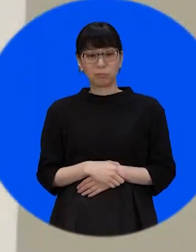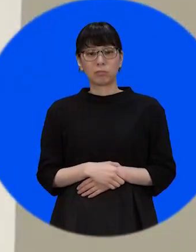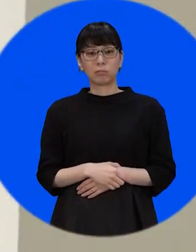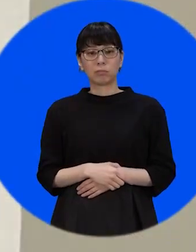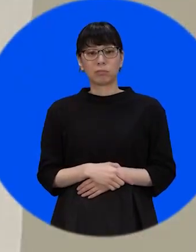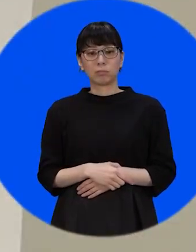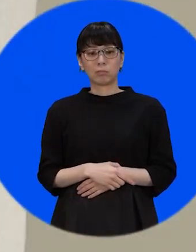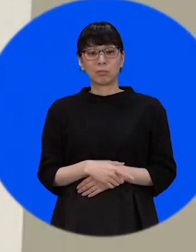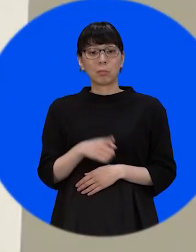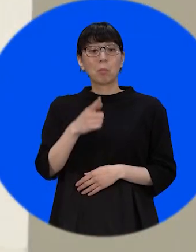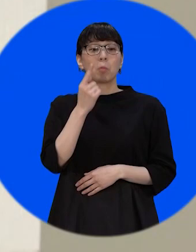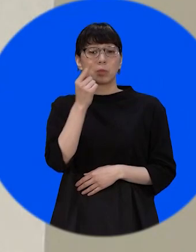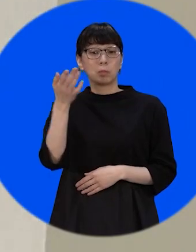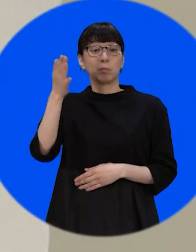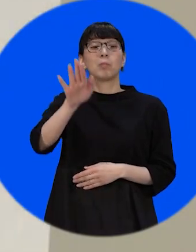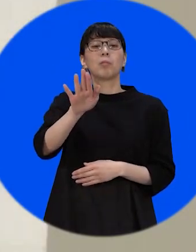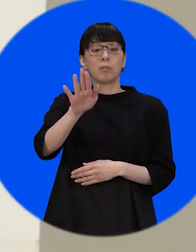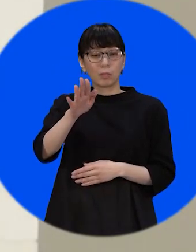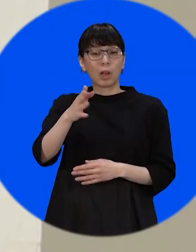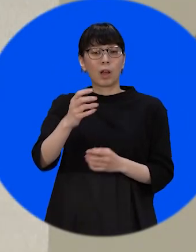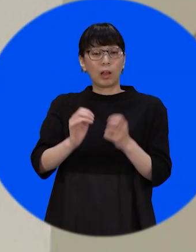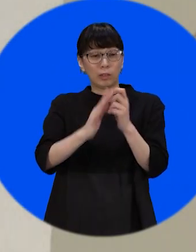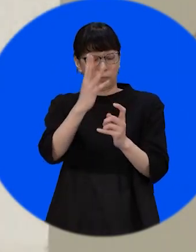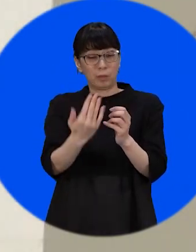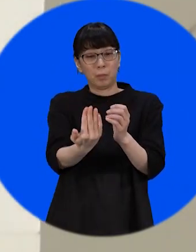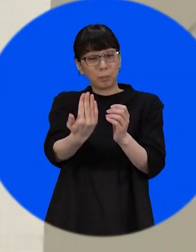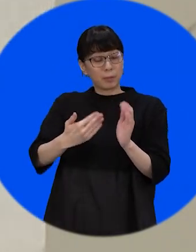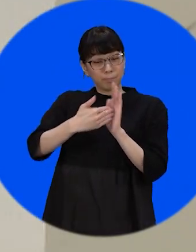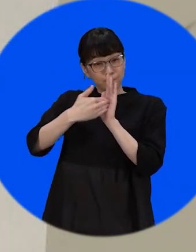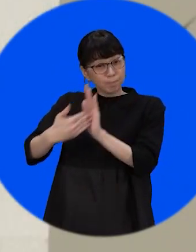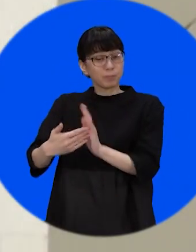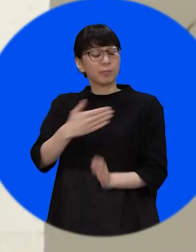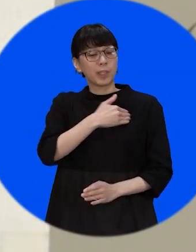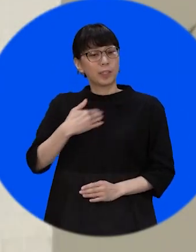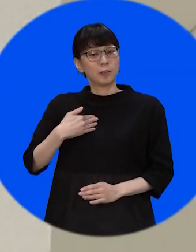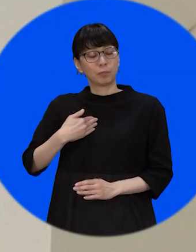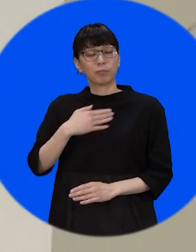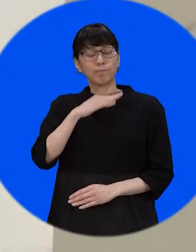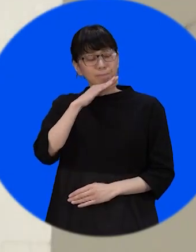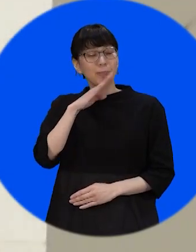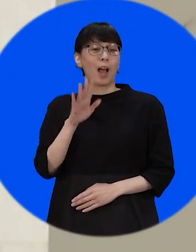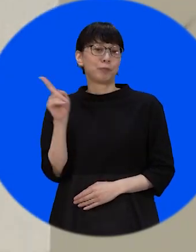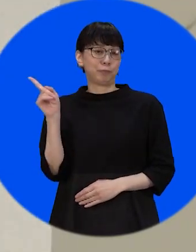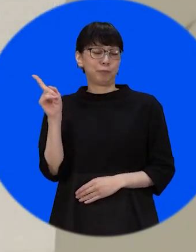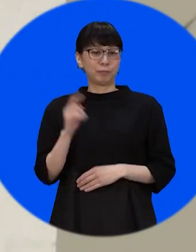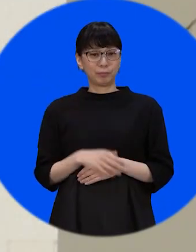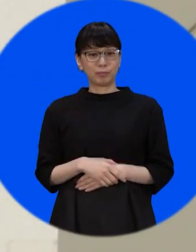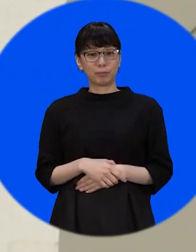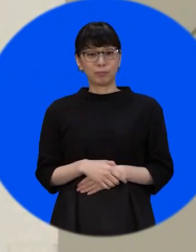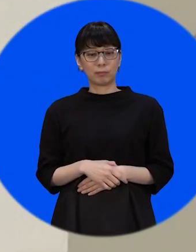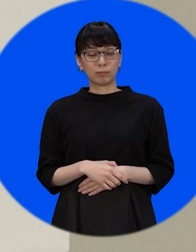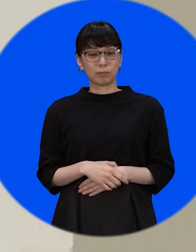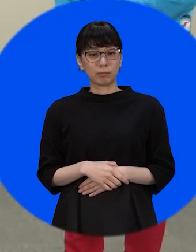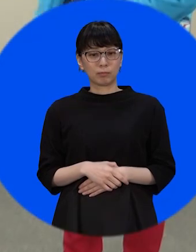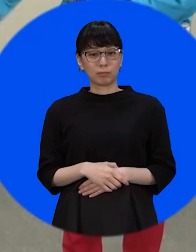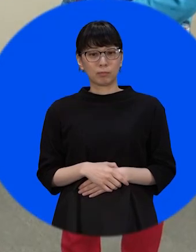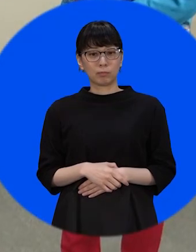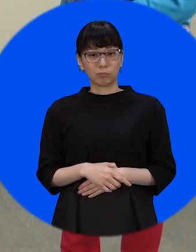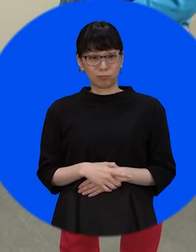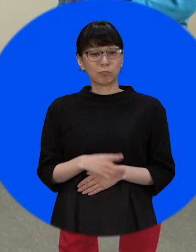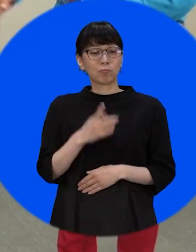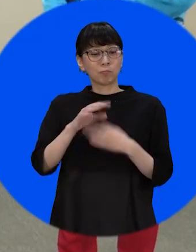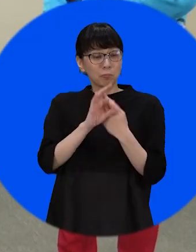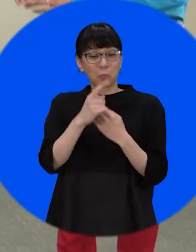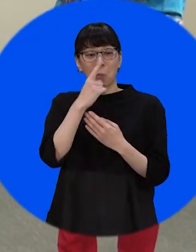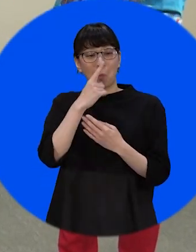ですね。こういった感震ブレーカーではそうした電気火災を防ぐことが期待されています。 なるほど、水に防げると。 はい、 なるほど。僕らの